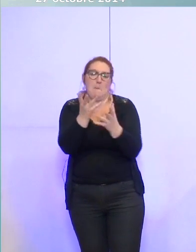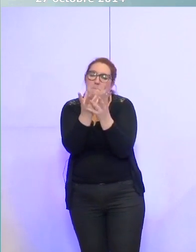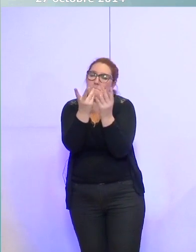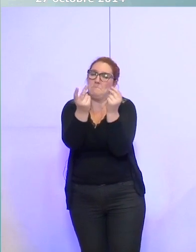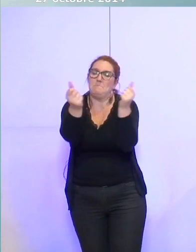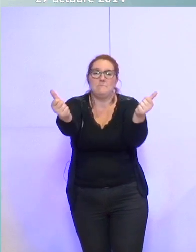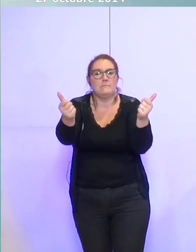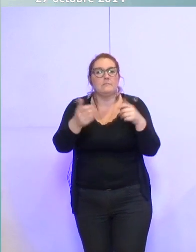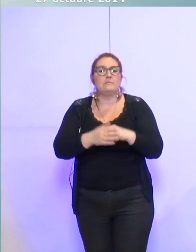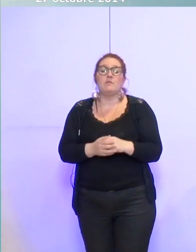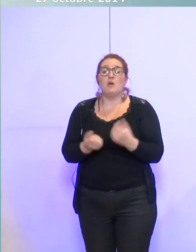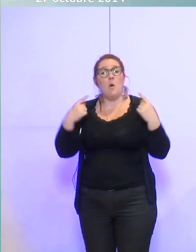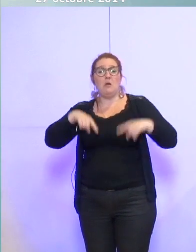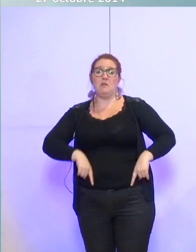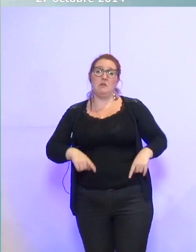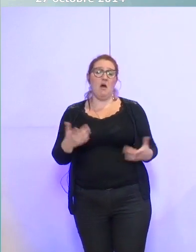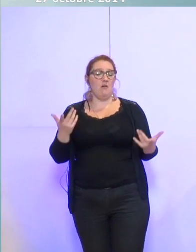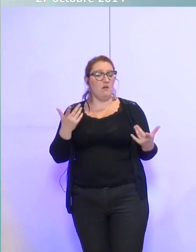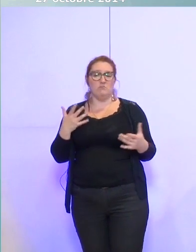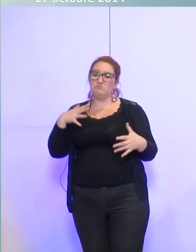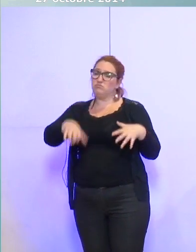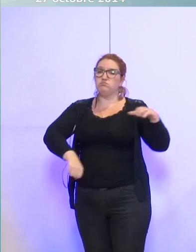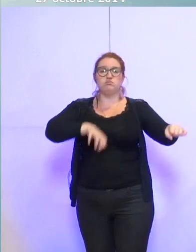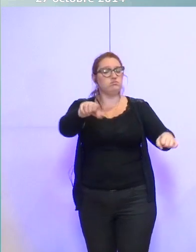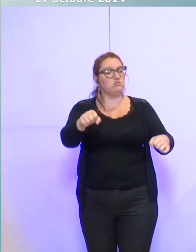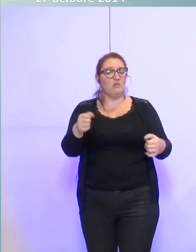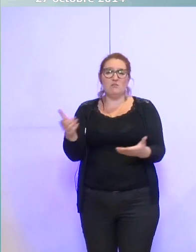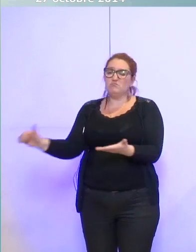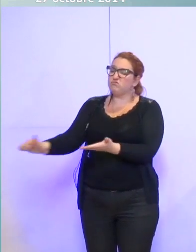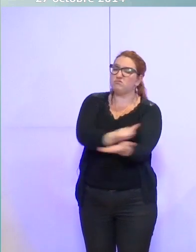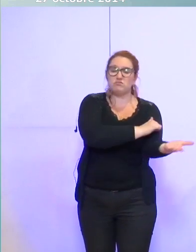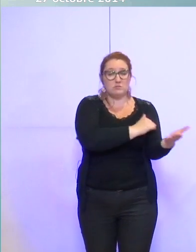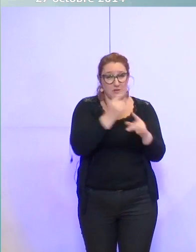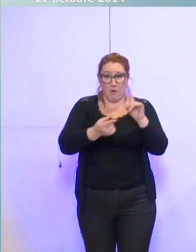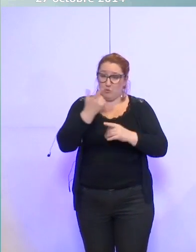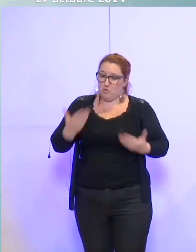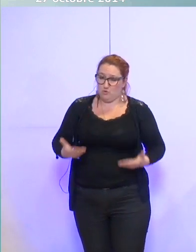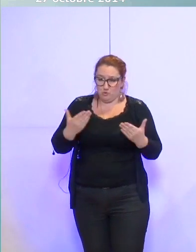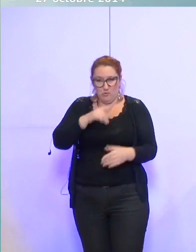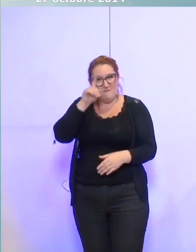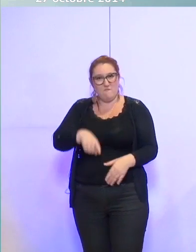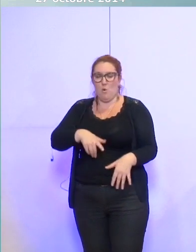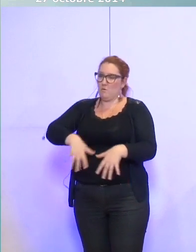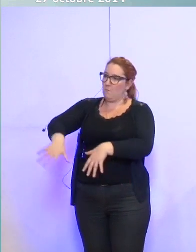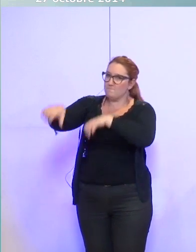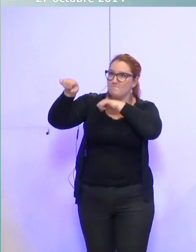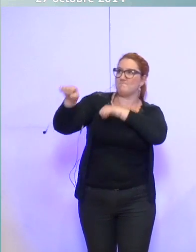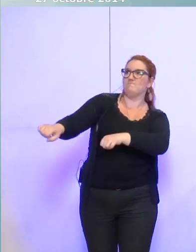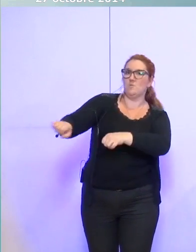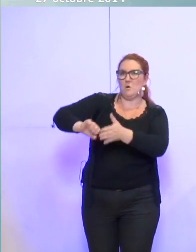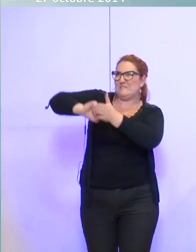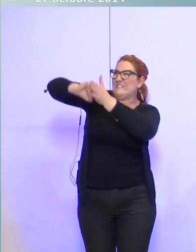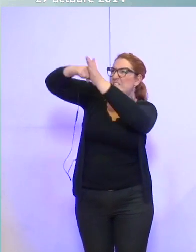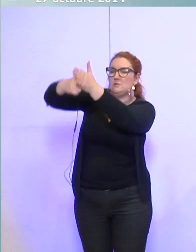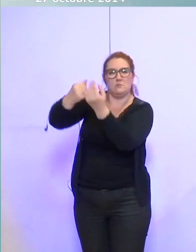et de l'intervention de l'État dans ces pays. Il est important, aujourd'hui, d'impulser une résistance à cette pensée du tout